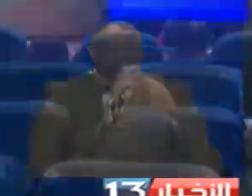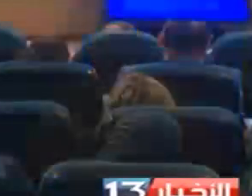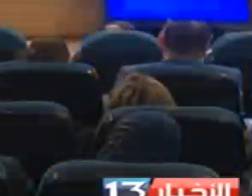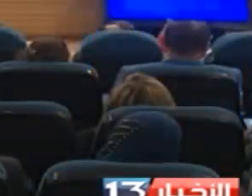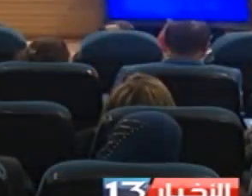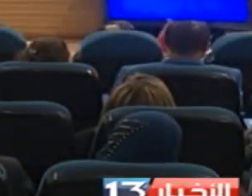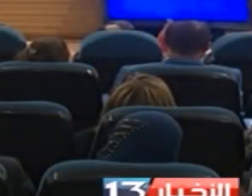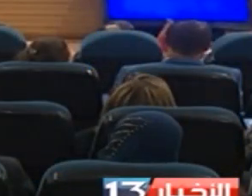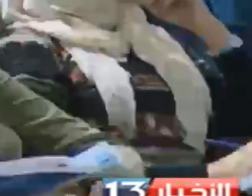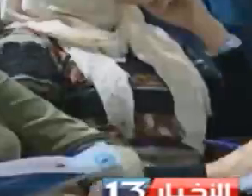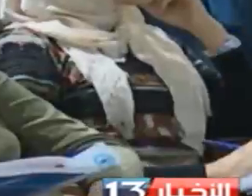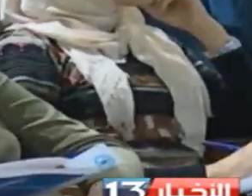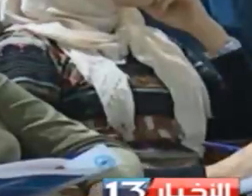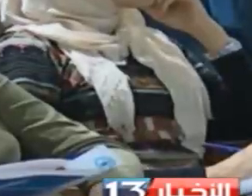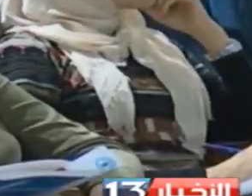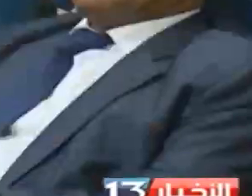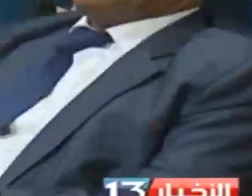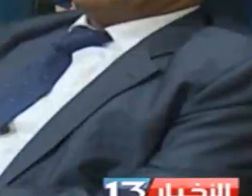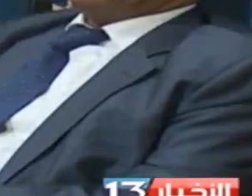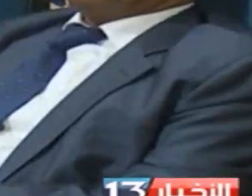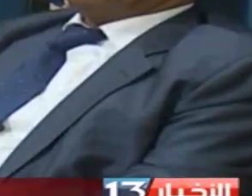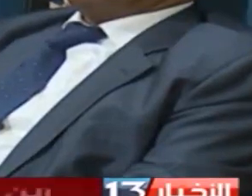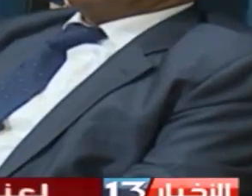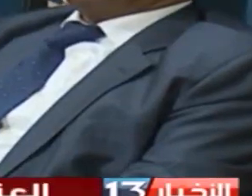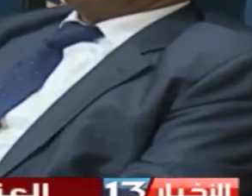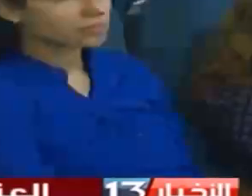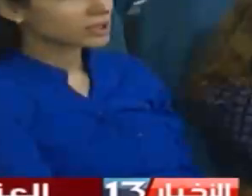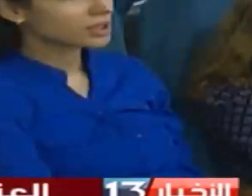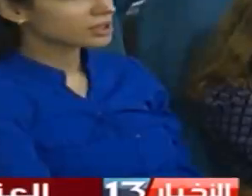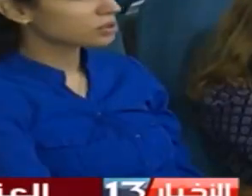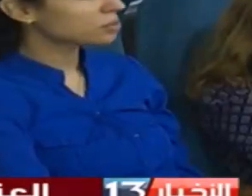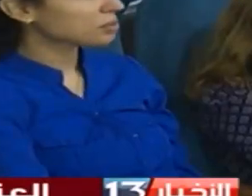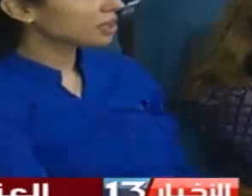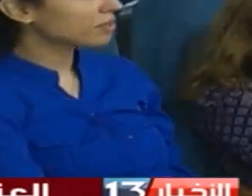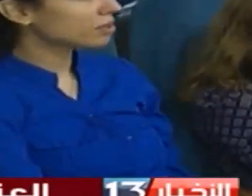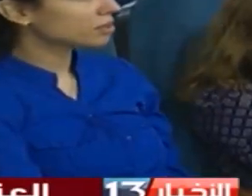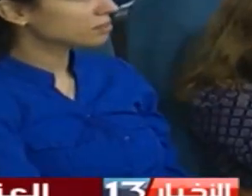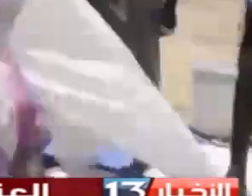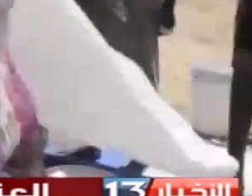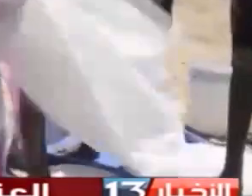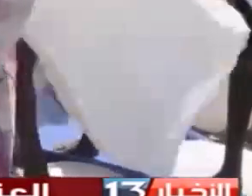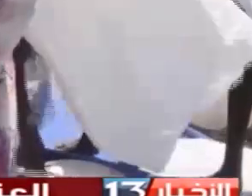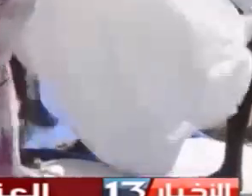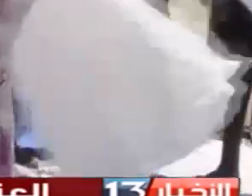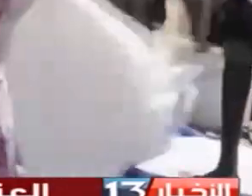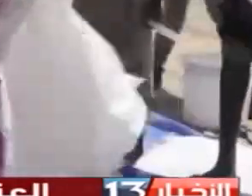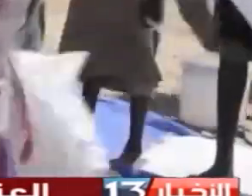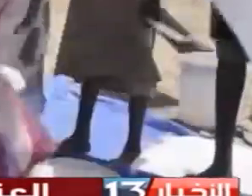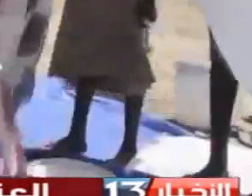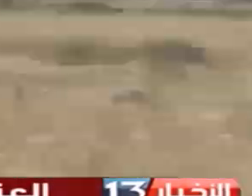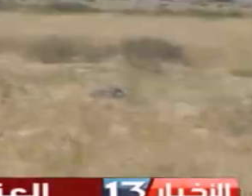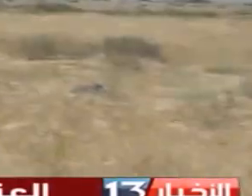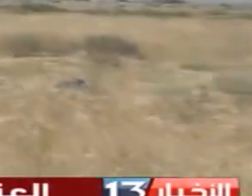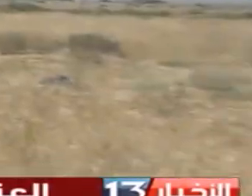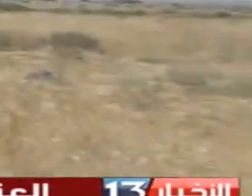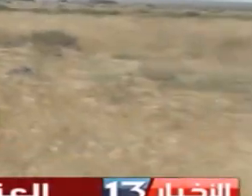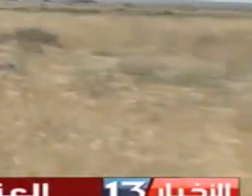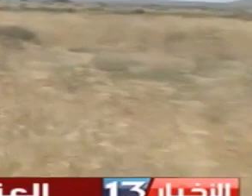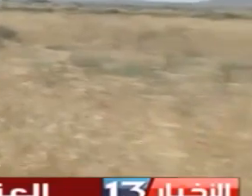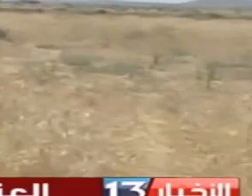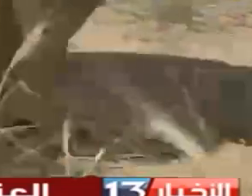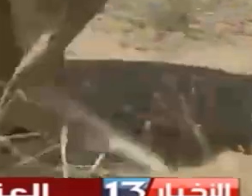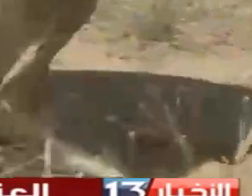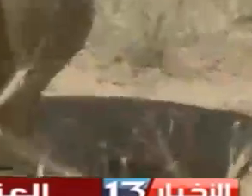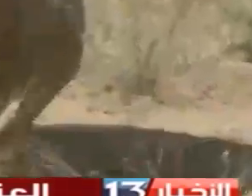تاكيد على دعم صغار الفلاحين والبحث في اليات جديده لل فلاحات المستديمه محور توصيات ندوه وطنيه